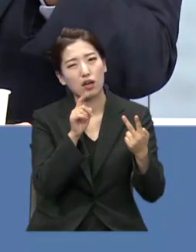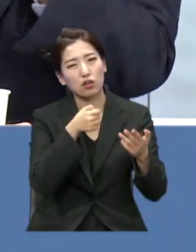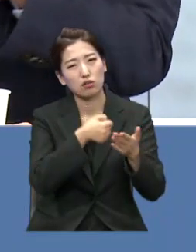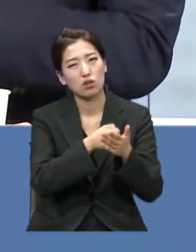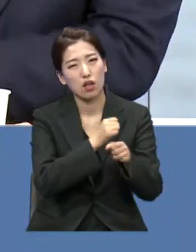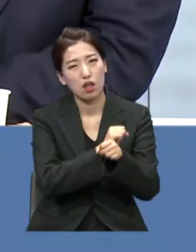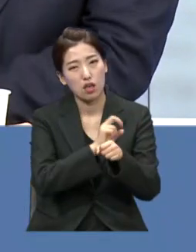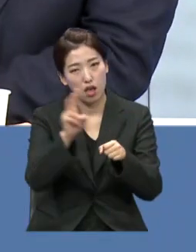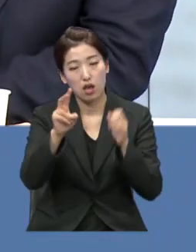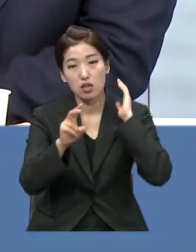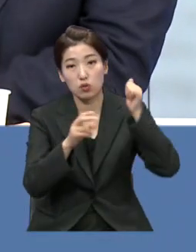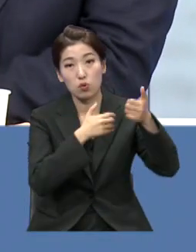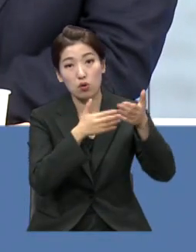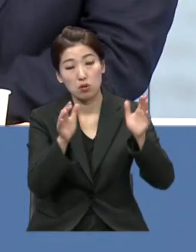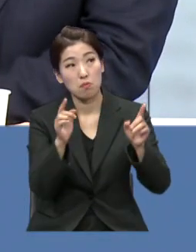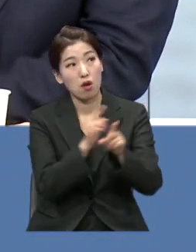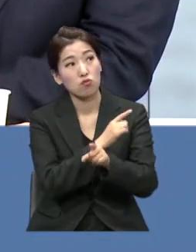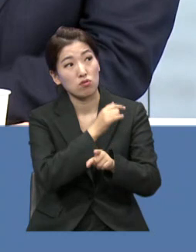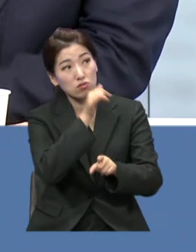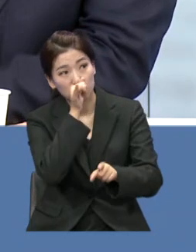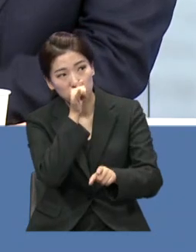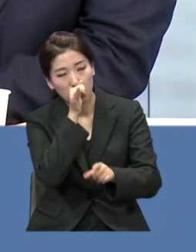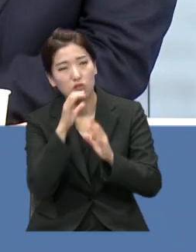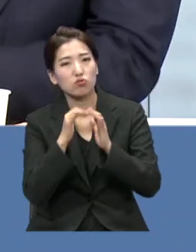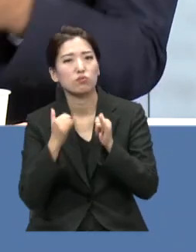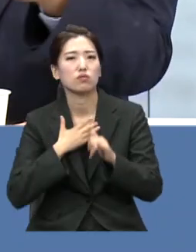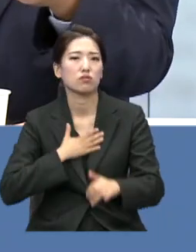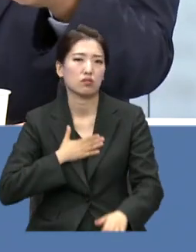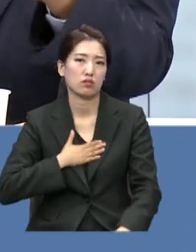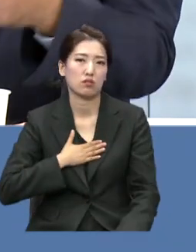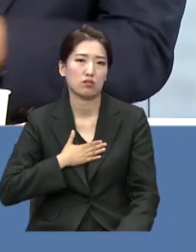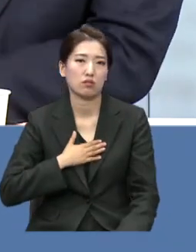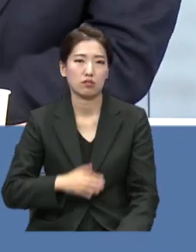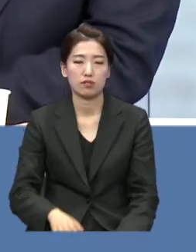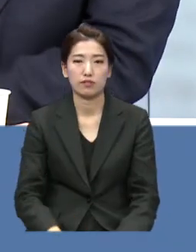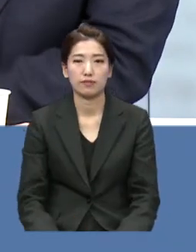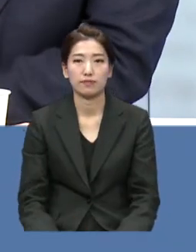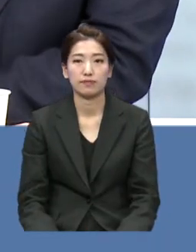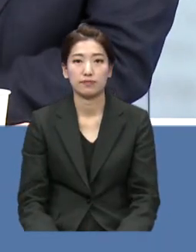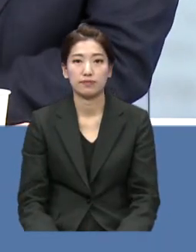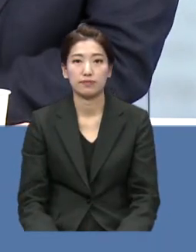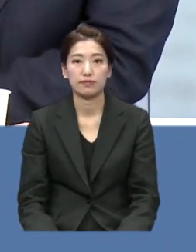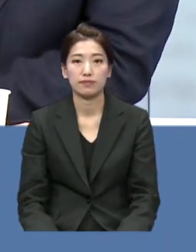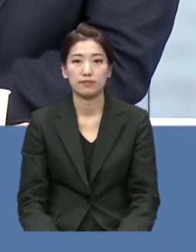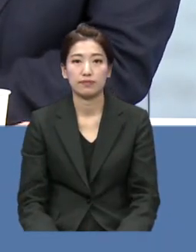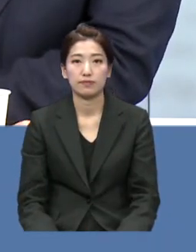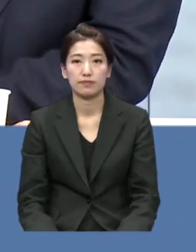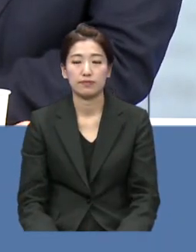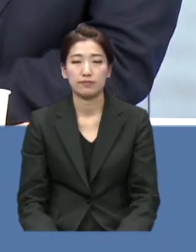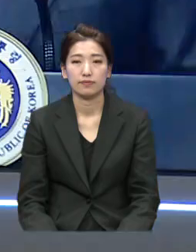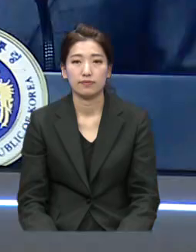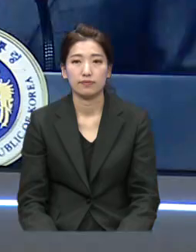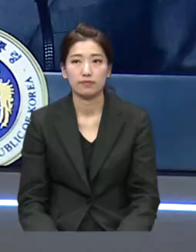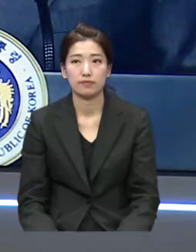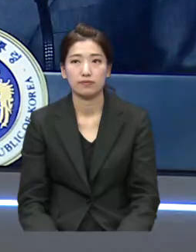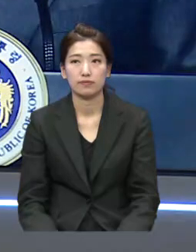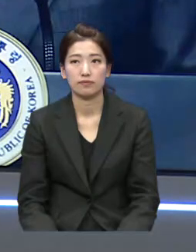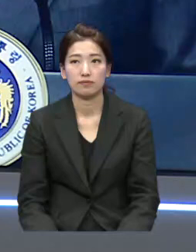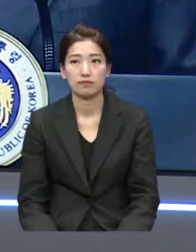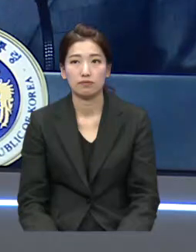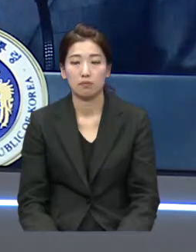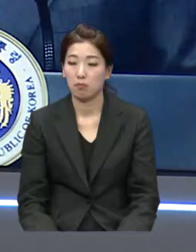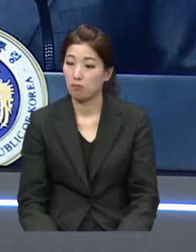실도 뭔가 달라지고 있다라는 모습을 국민에게 보여주는 그런 징표가 될 수 있을 것 같습니다네 길거리 다니면